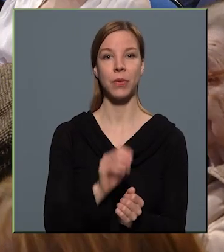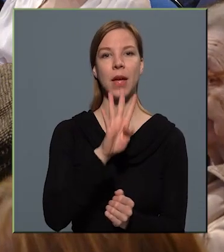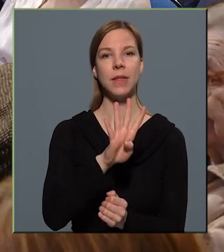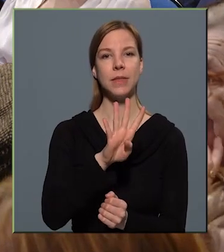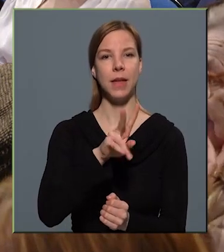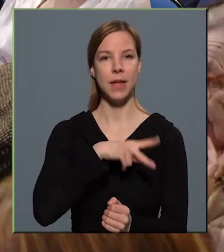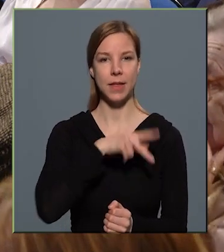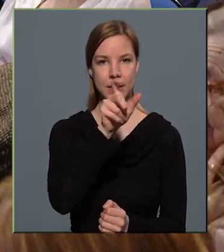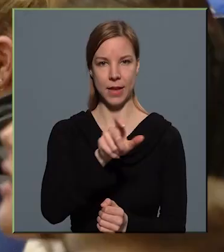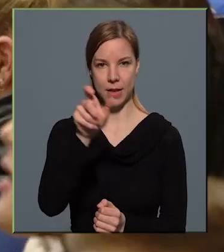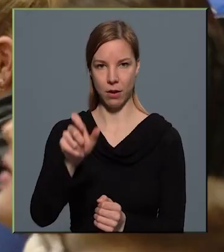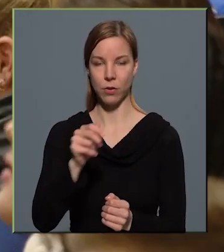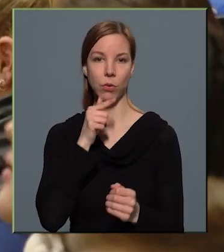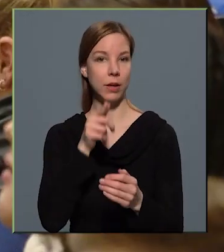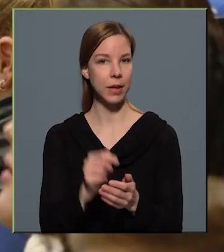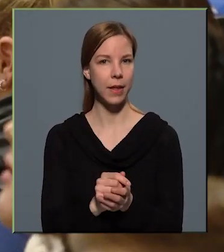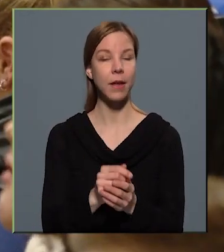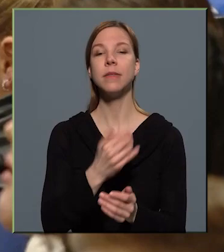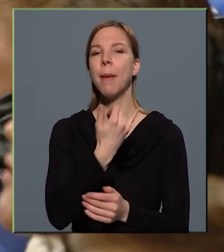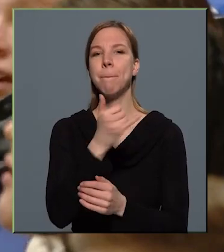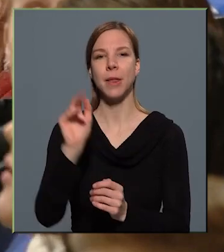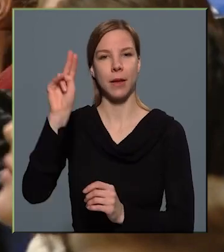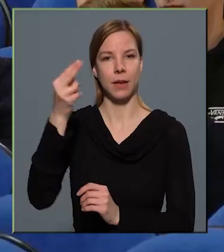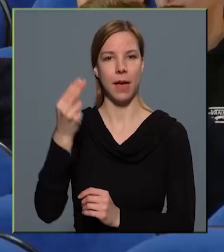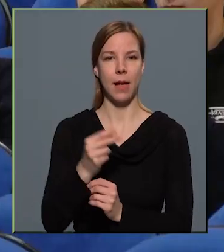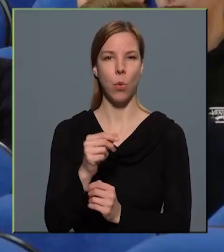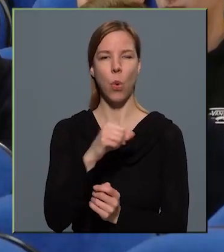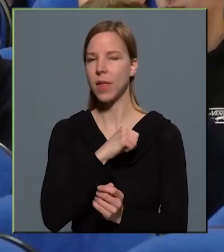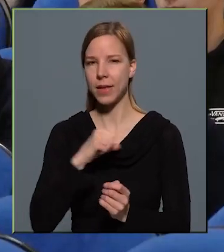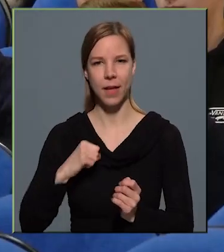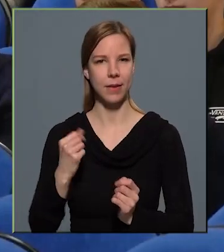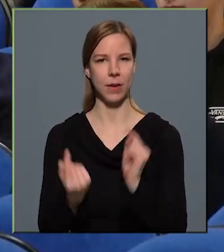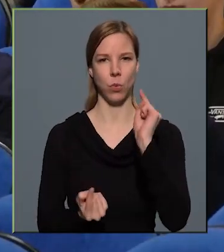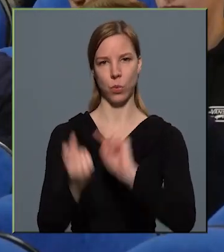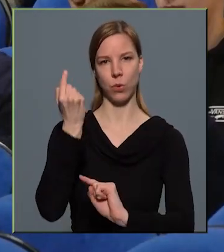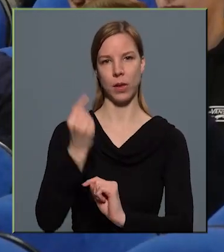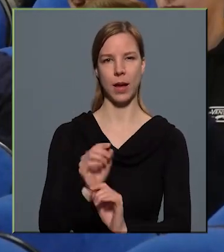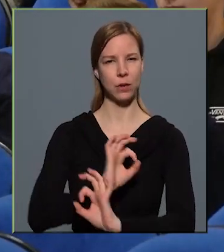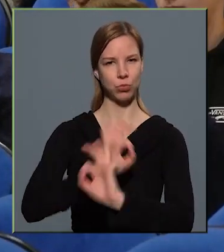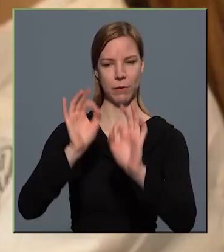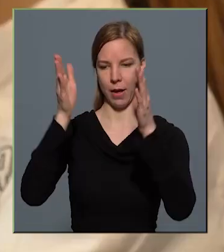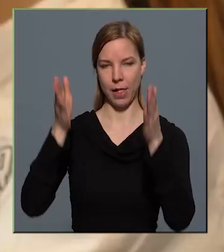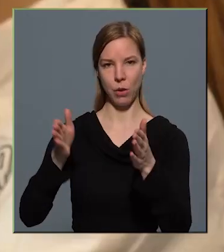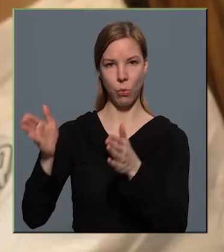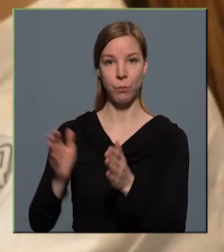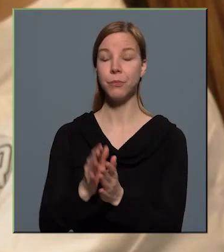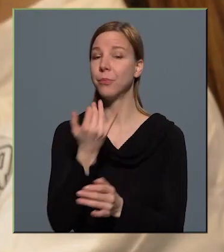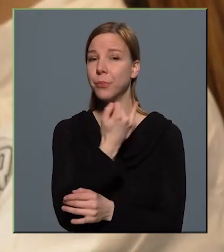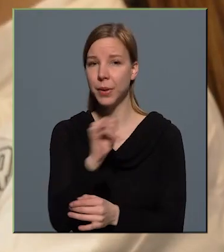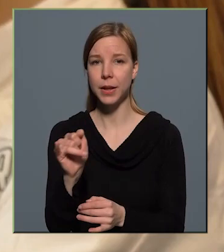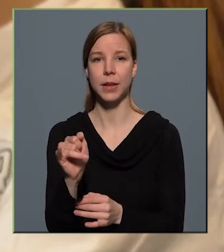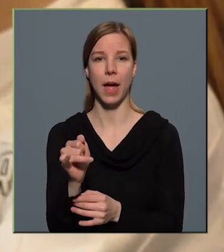kitüntető cím, de minden jelöltünk egyedi, különleges, a maga nemében kiválóság, mindegyikük